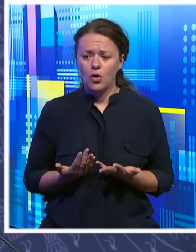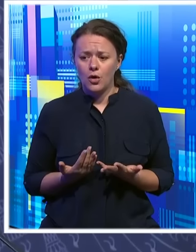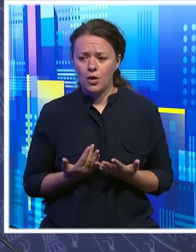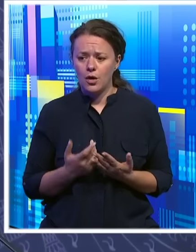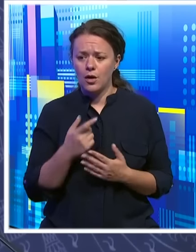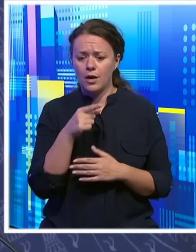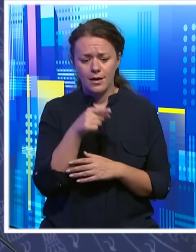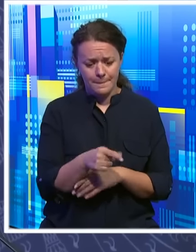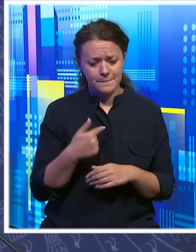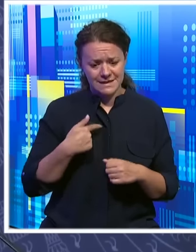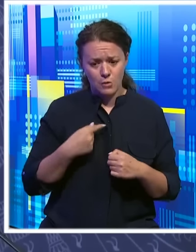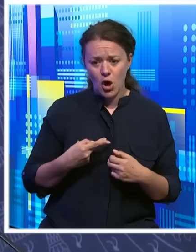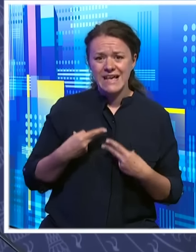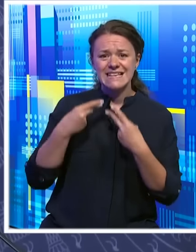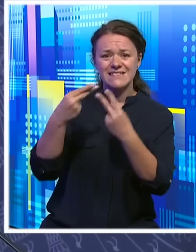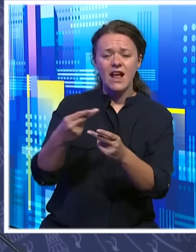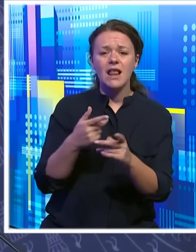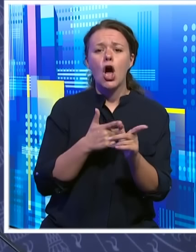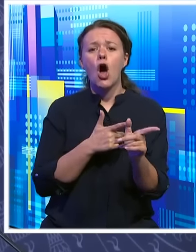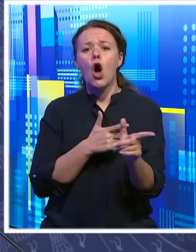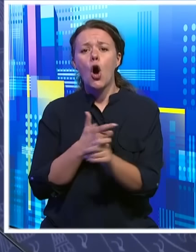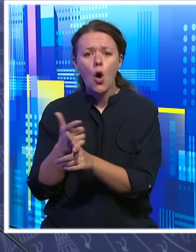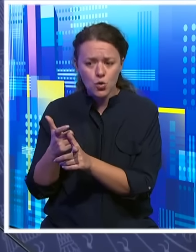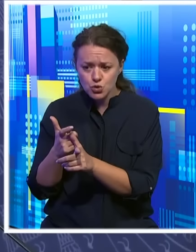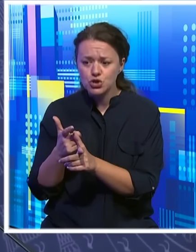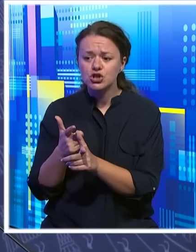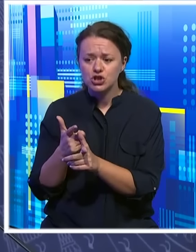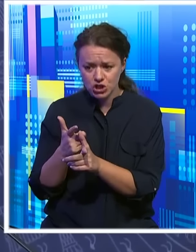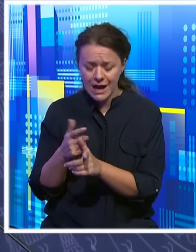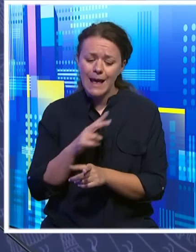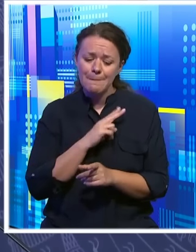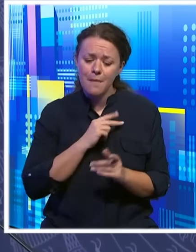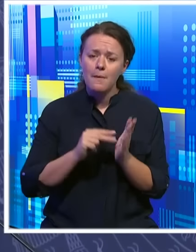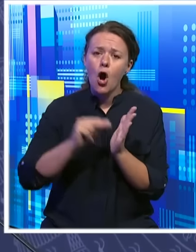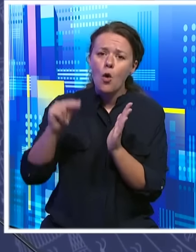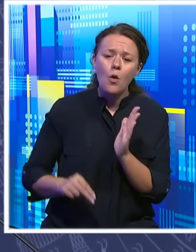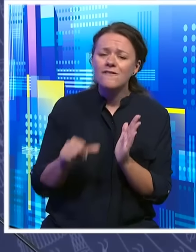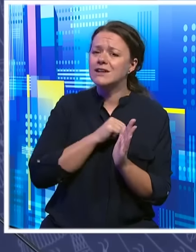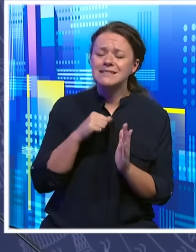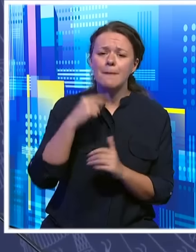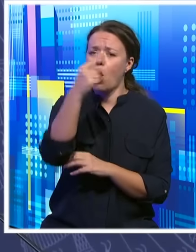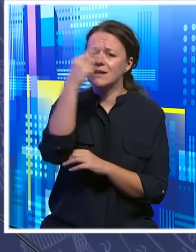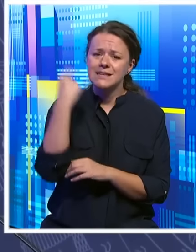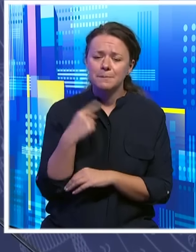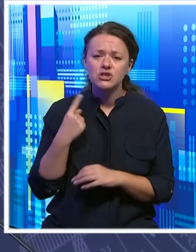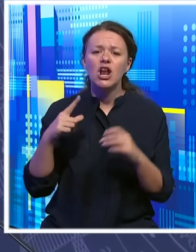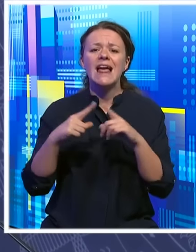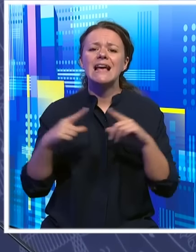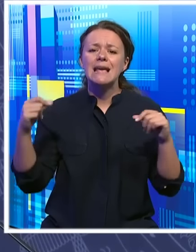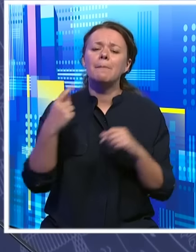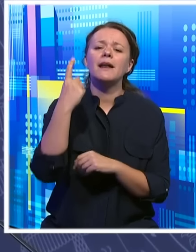end useru municiju. Pazite, oružje i oruđe ne izvozimo. Oružje i oruđe imamo ugovor samo sa Azerbejdžanom, Kiprom i još jednom arapskom